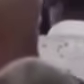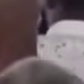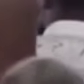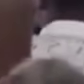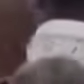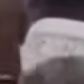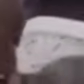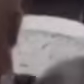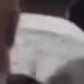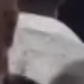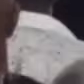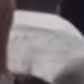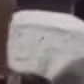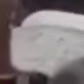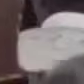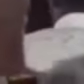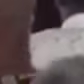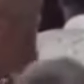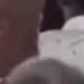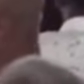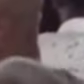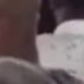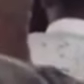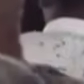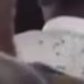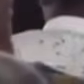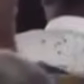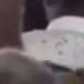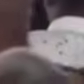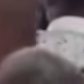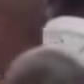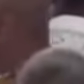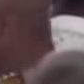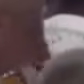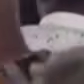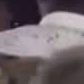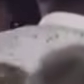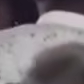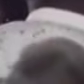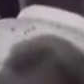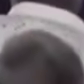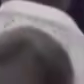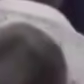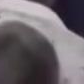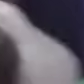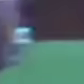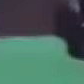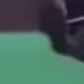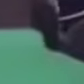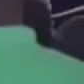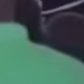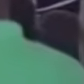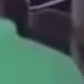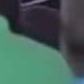Ngilami chaki choka ngelamanke ngane unovunya uvunye zizwe zonke ovunya umsimu udaba vela ngesinwe photho mangisi namaqadase inkosi.